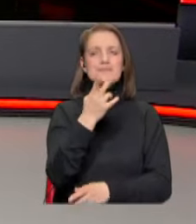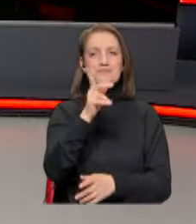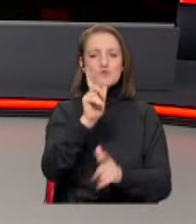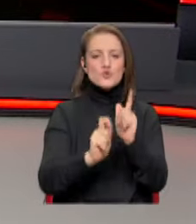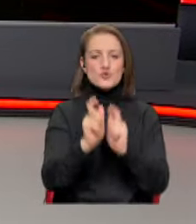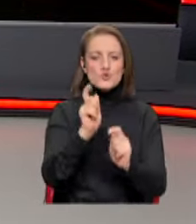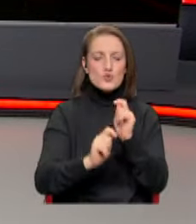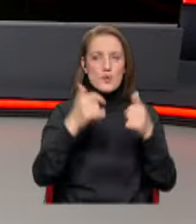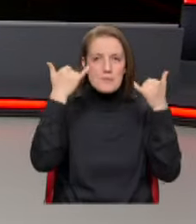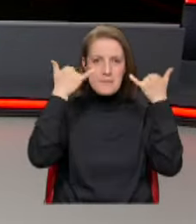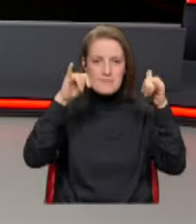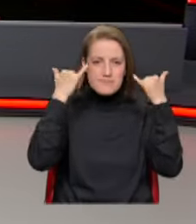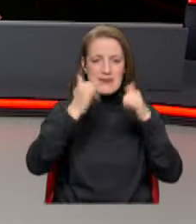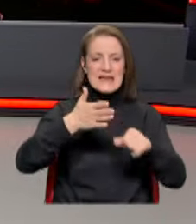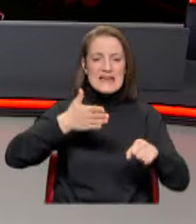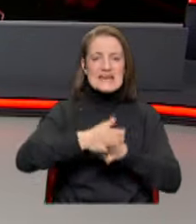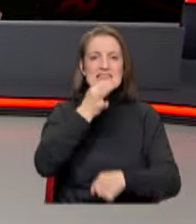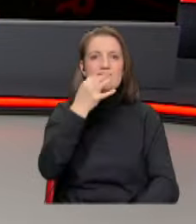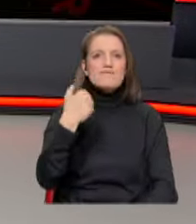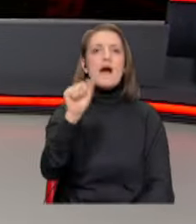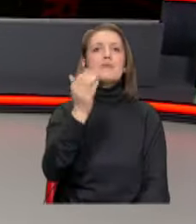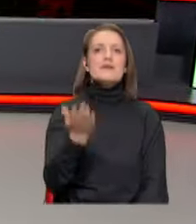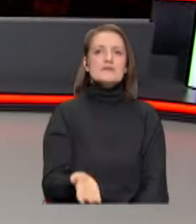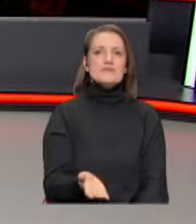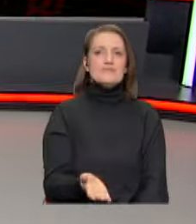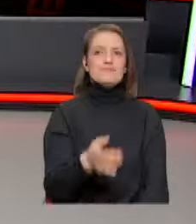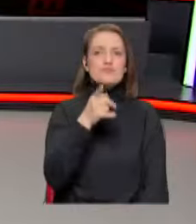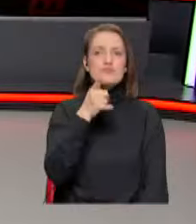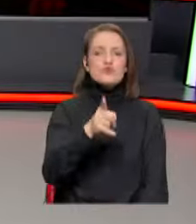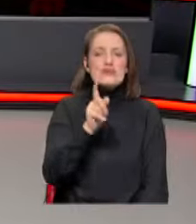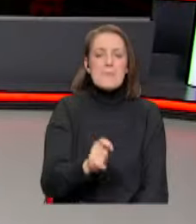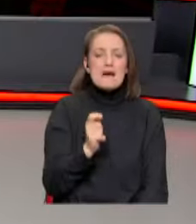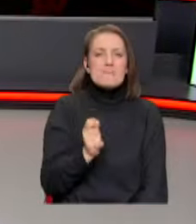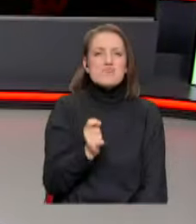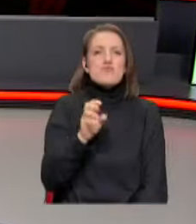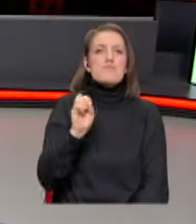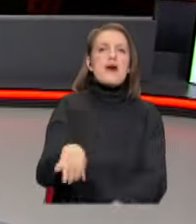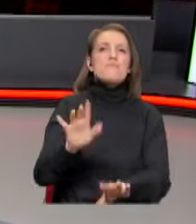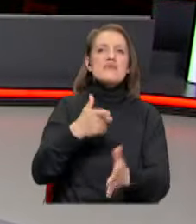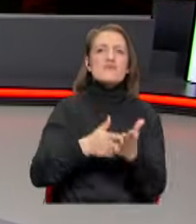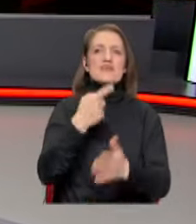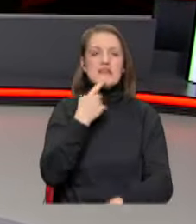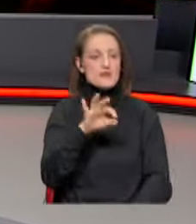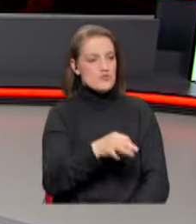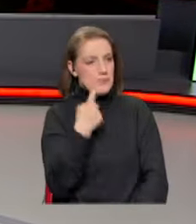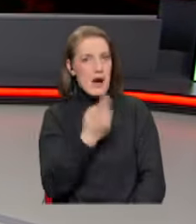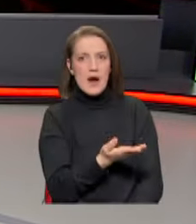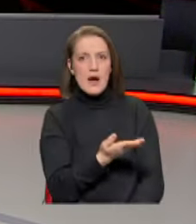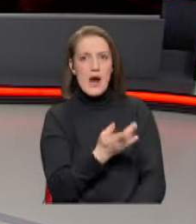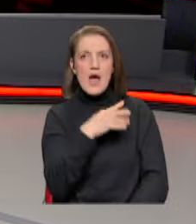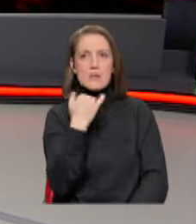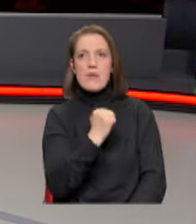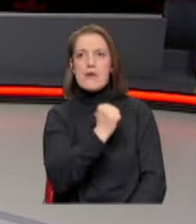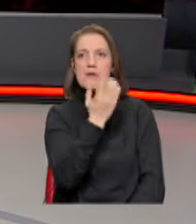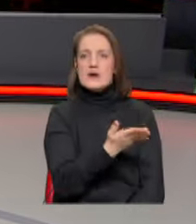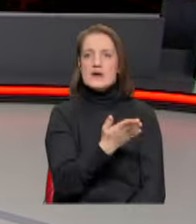sütlük hayvanları kestirmeyin bunu yapmak zorunda bırakmayın çiftçiyi dedik Şimdi şu hale bak şu hale bak